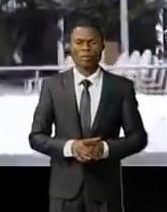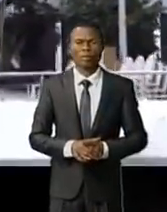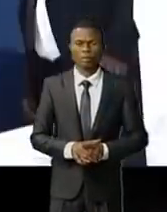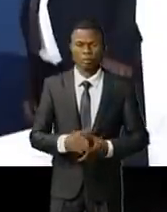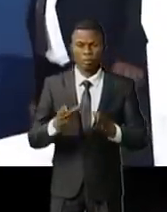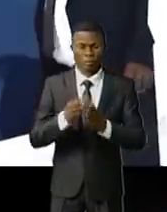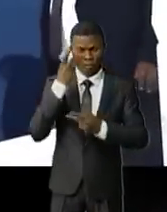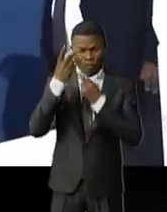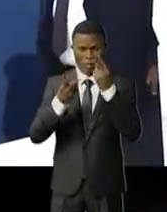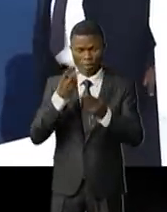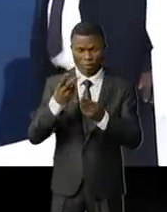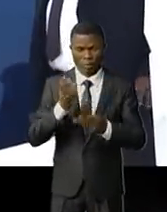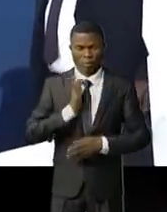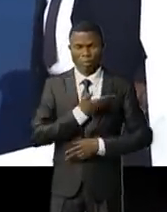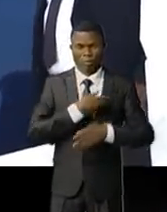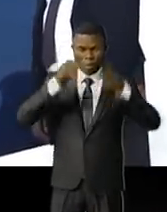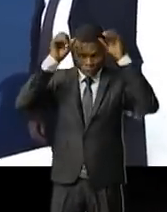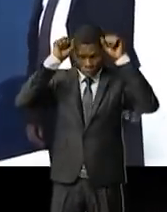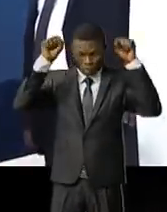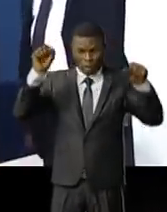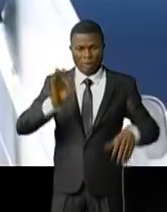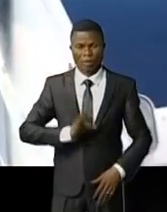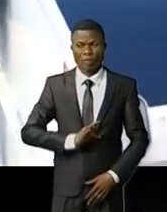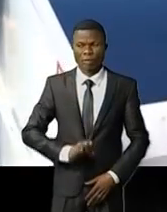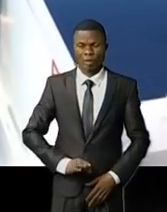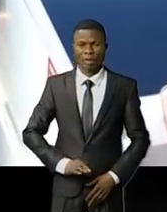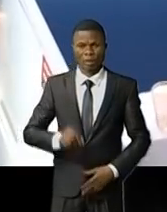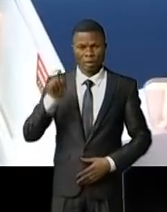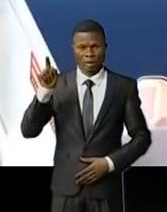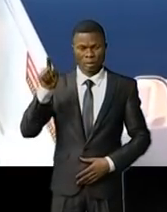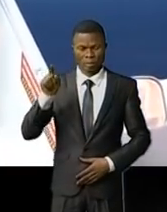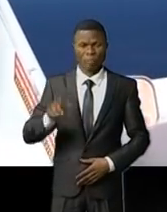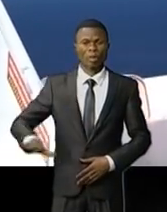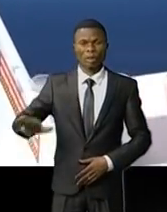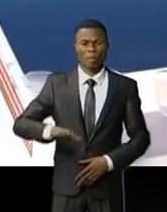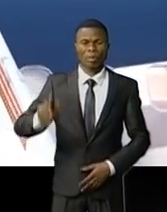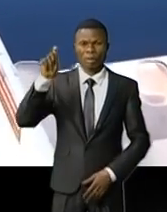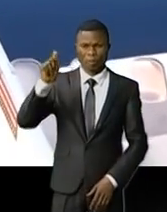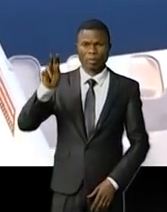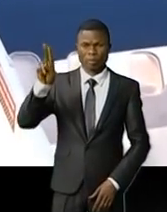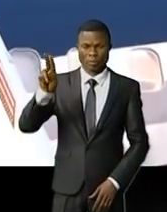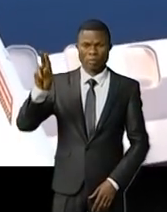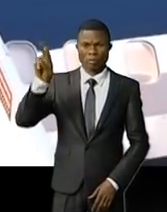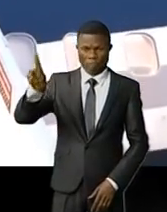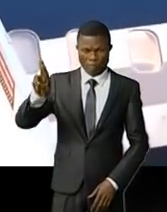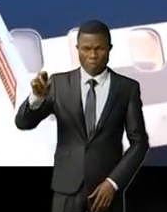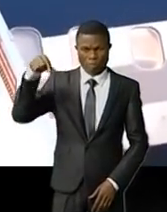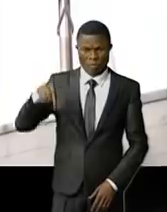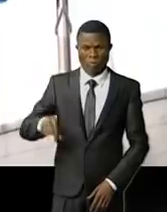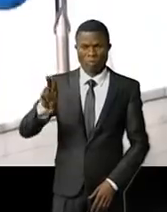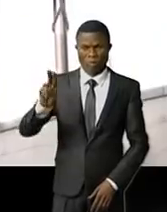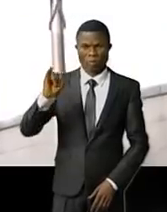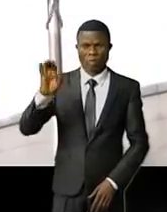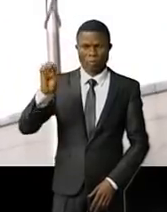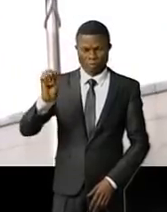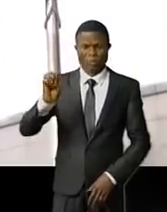Avec la visite officielle du chef de l'État Félix-Antoine Tshisekedi Tshilombo, la Turquie, avec la puissance économique et l'influence de ses hommes